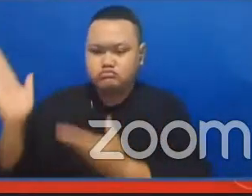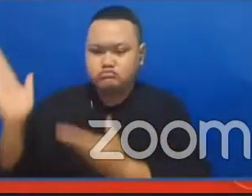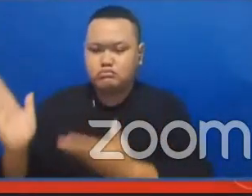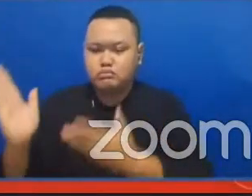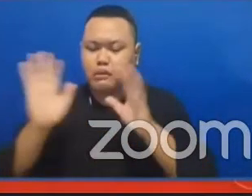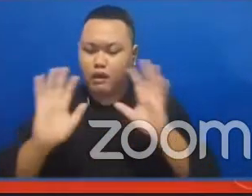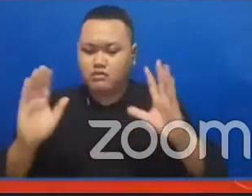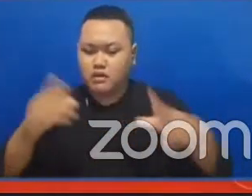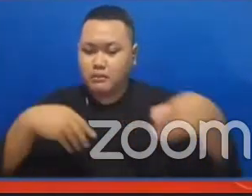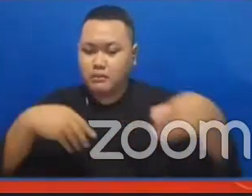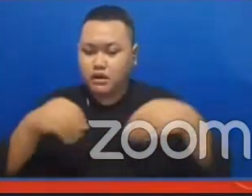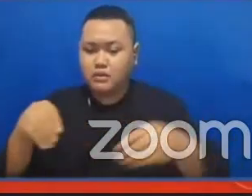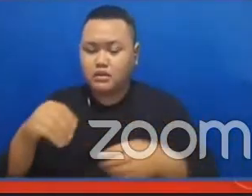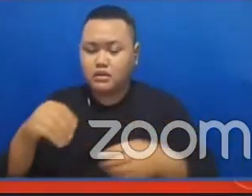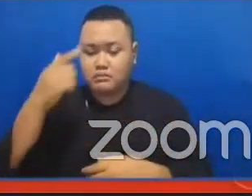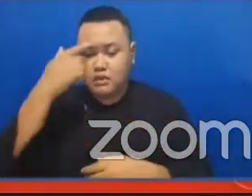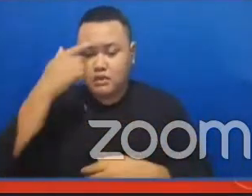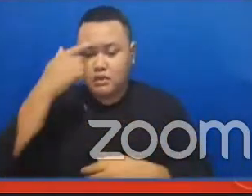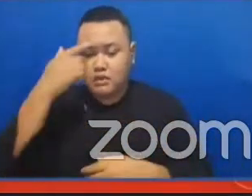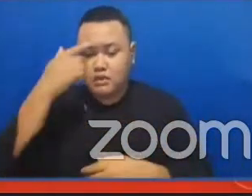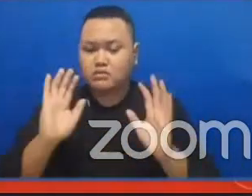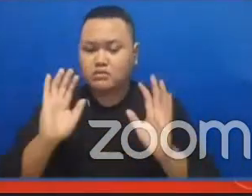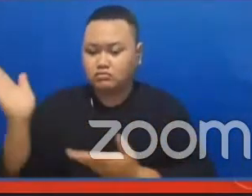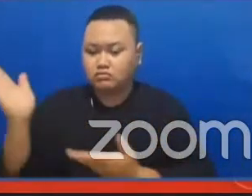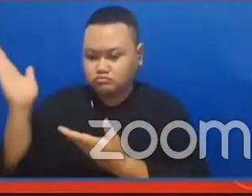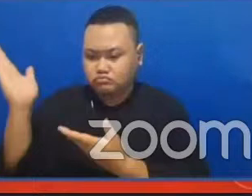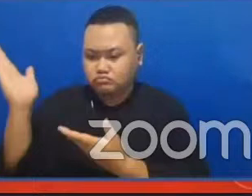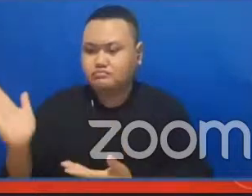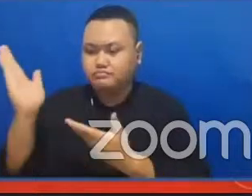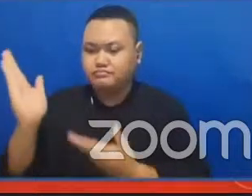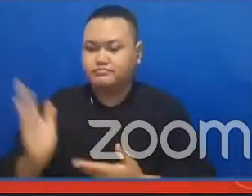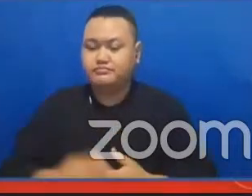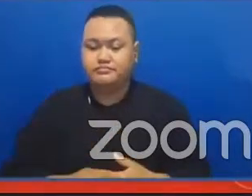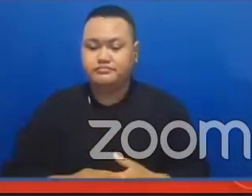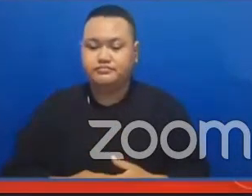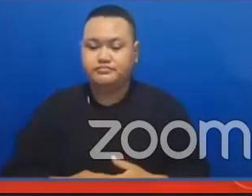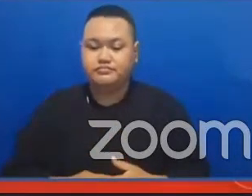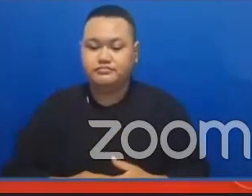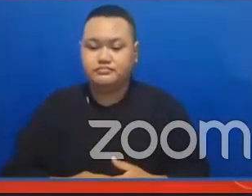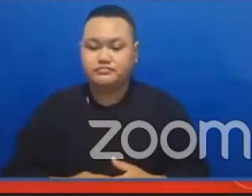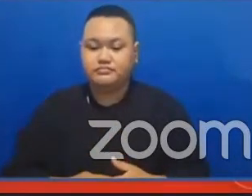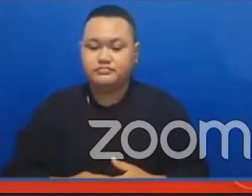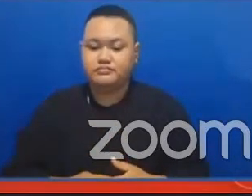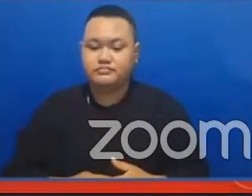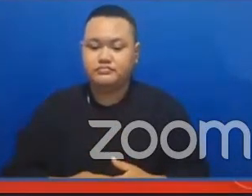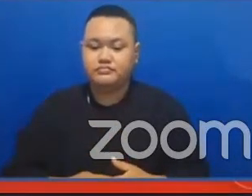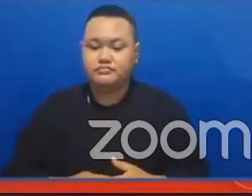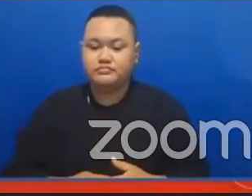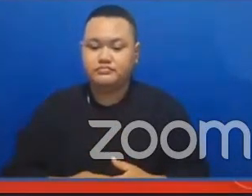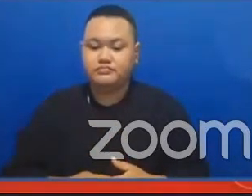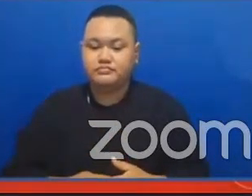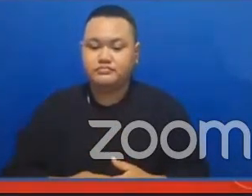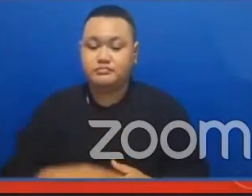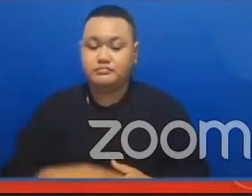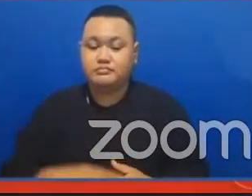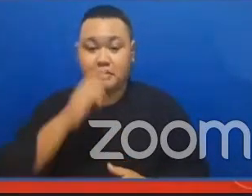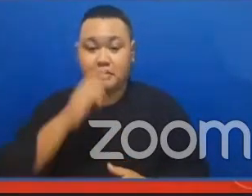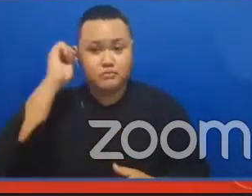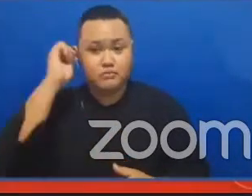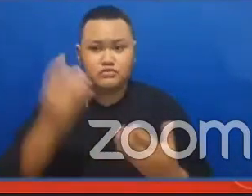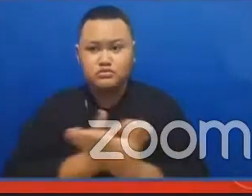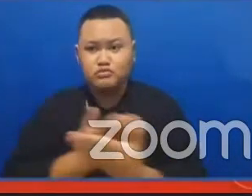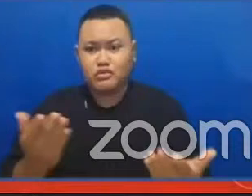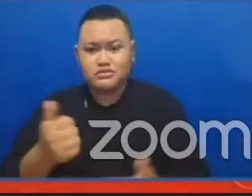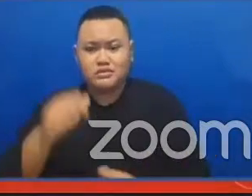sangat banyak. Tinggal nanti Bapak Ibu sesuaikan, ya, sesuaikan terbaru, terpopuler. Kemudian ini ada